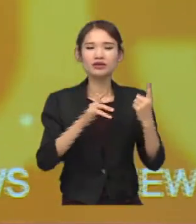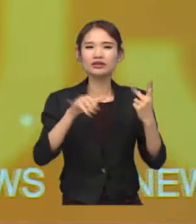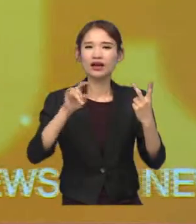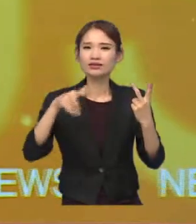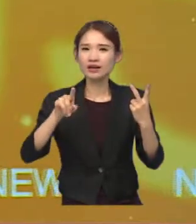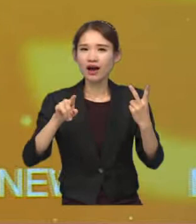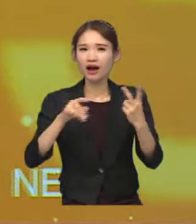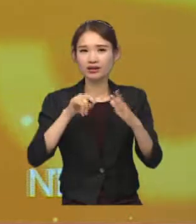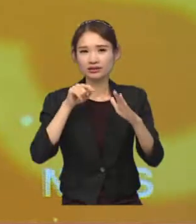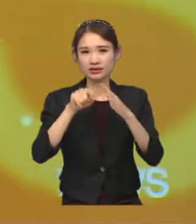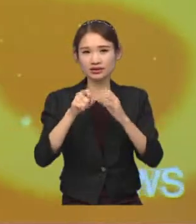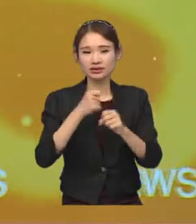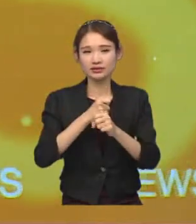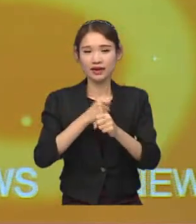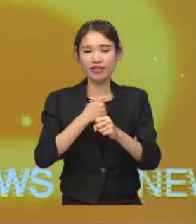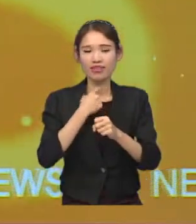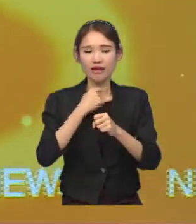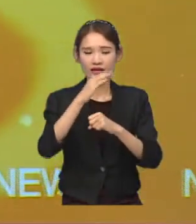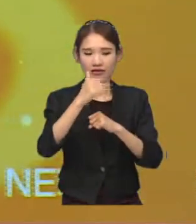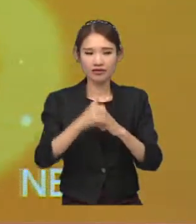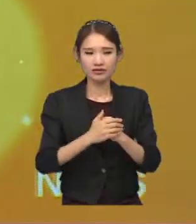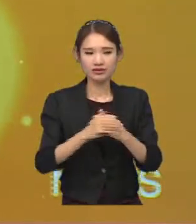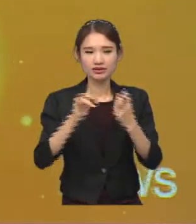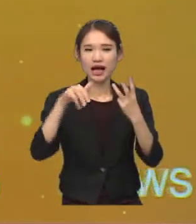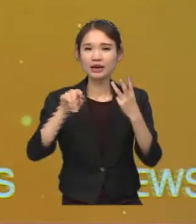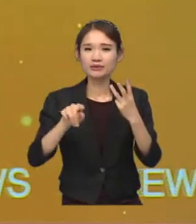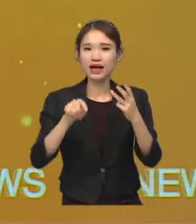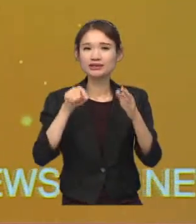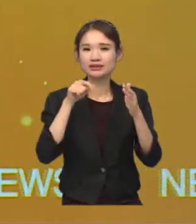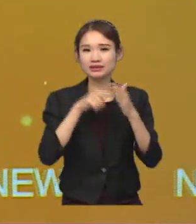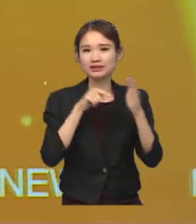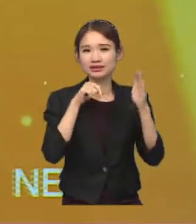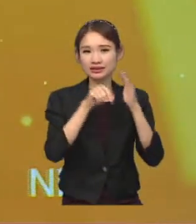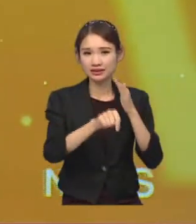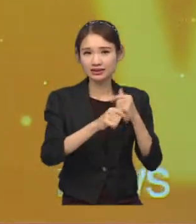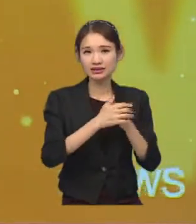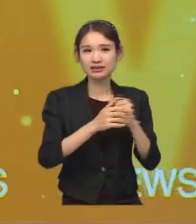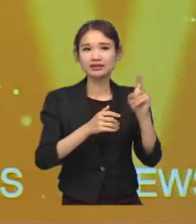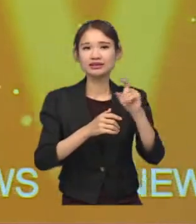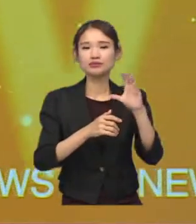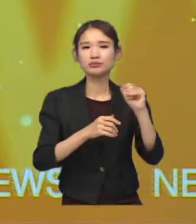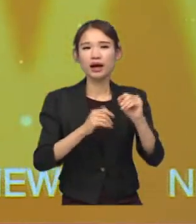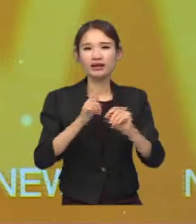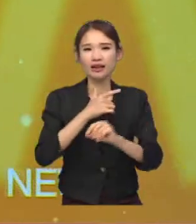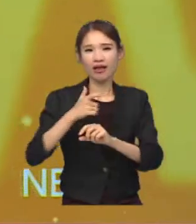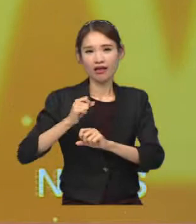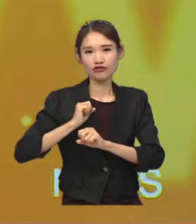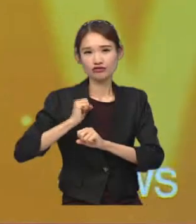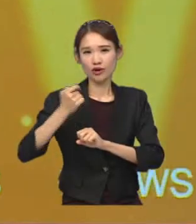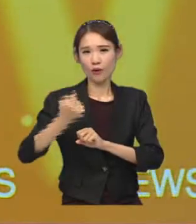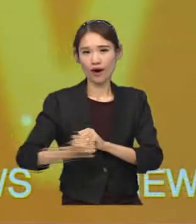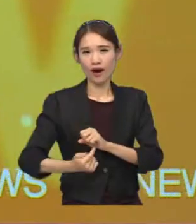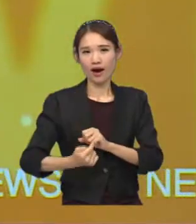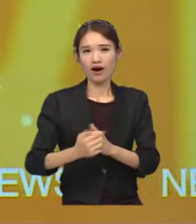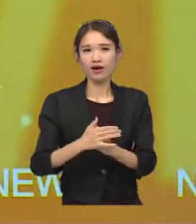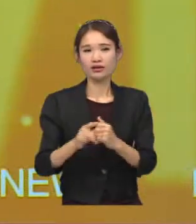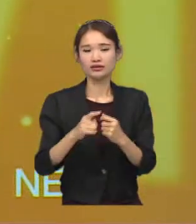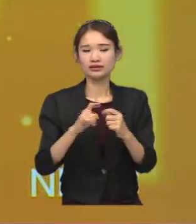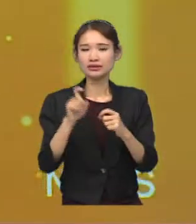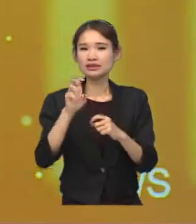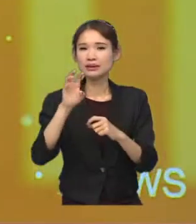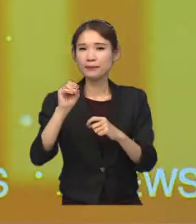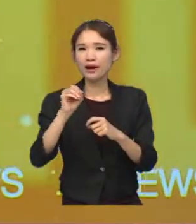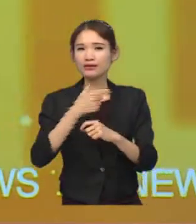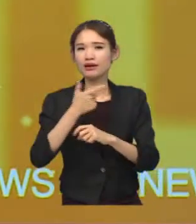그걸 구실로 해서 3차 치맥을 했습니다 10만 대군이 돌아왔죠 1018년 에 20만